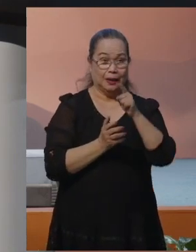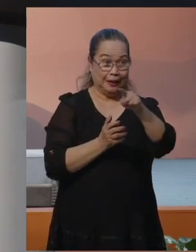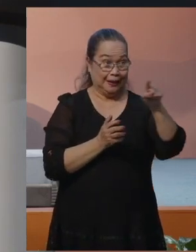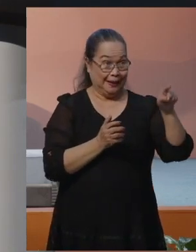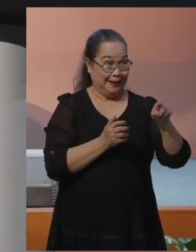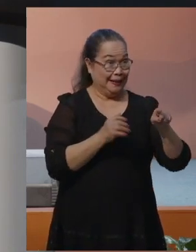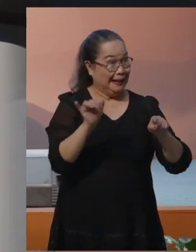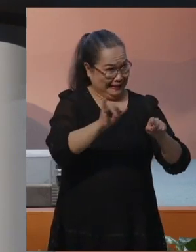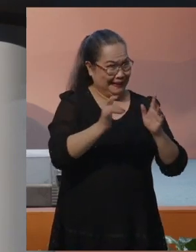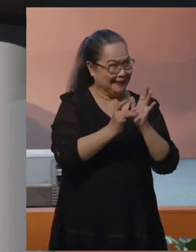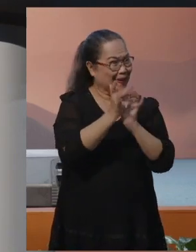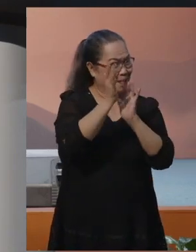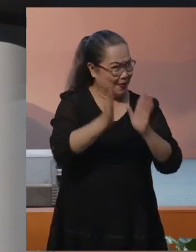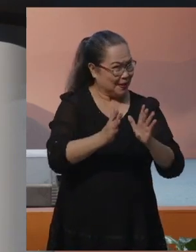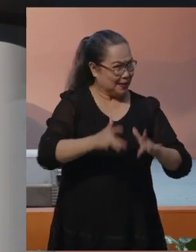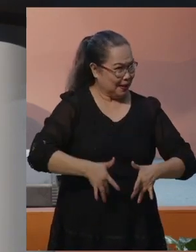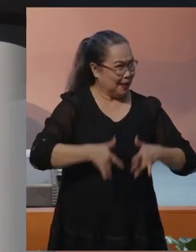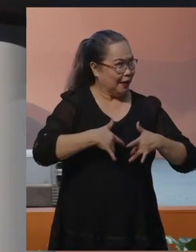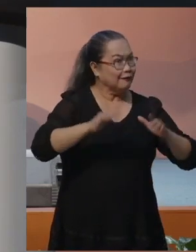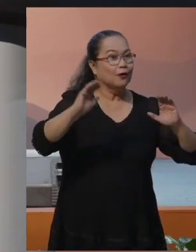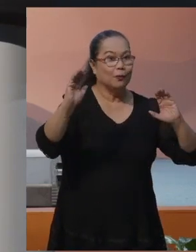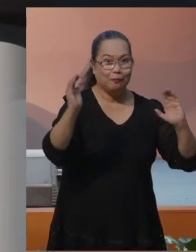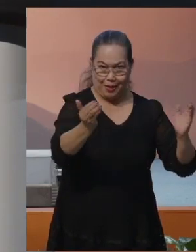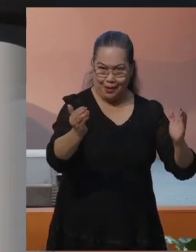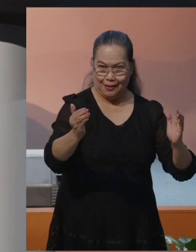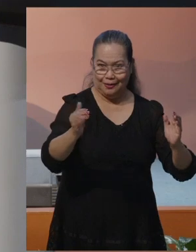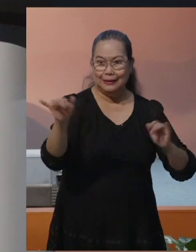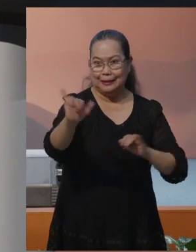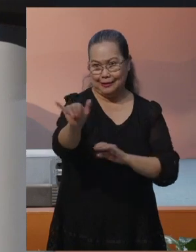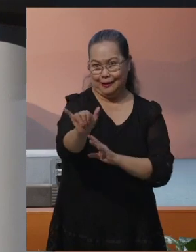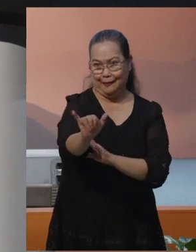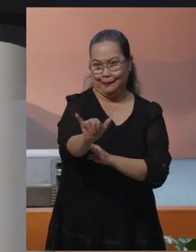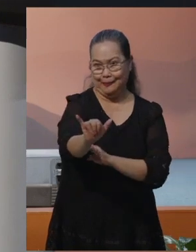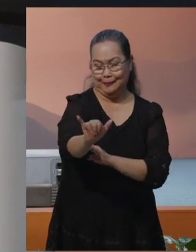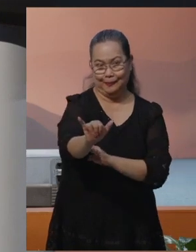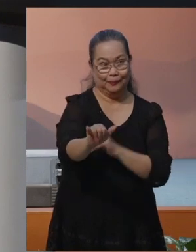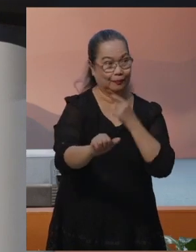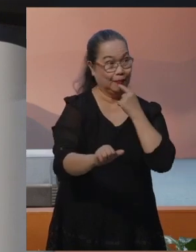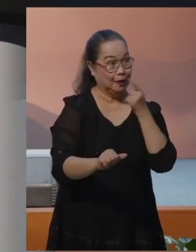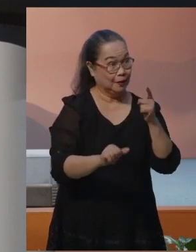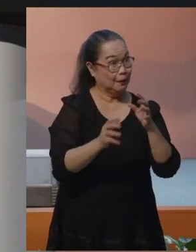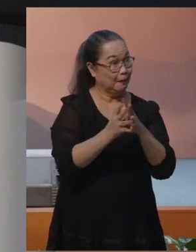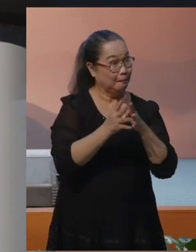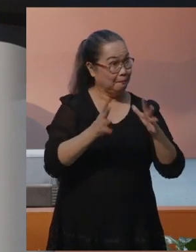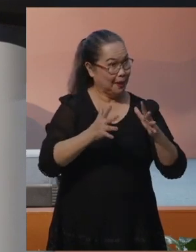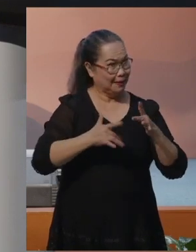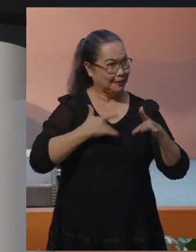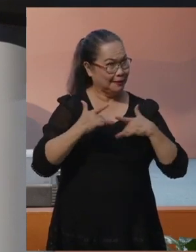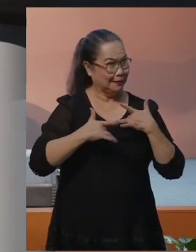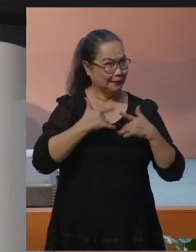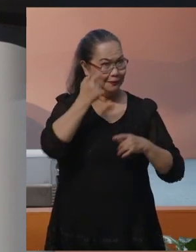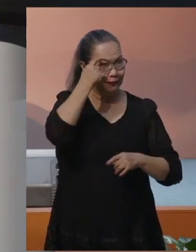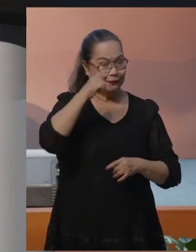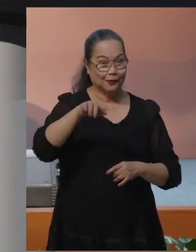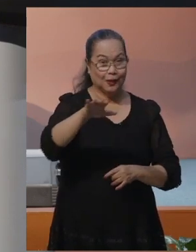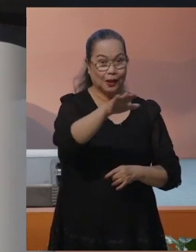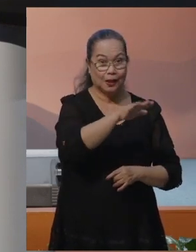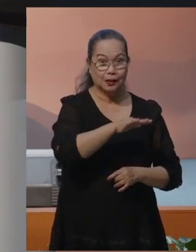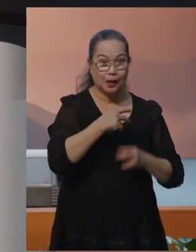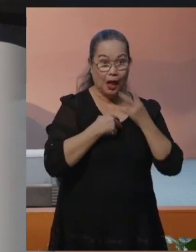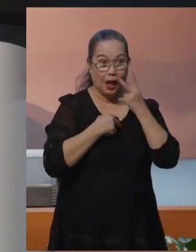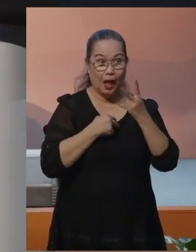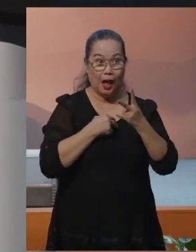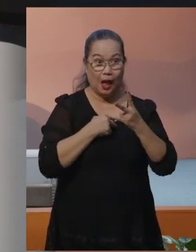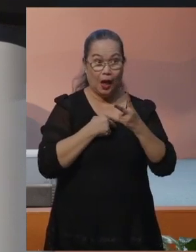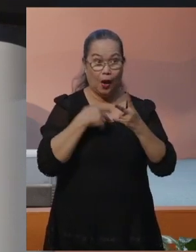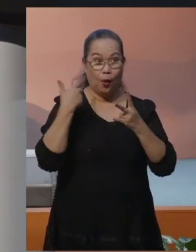kay Kristo Jesus, kung ito ay larawan nga, malaking kaaliwan dapat sa atin ang makikita